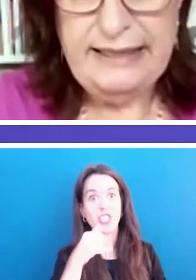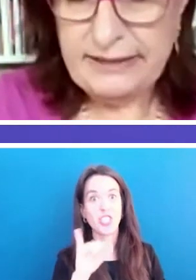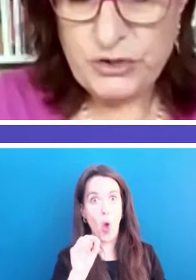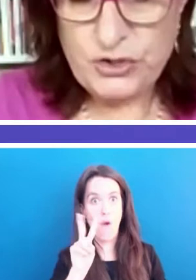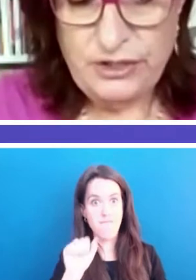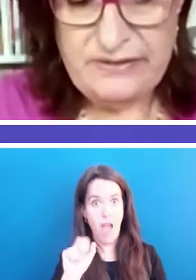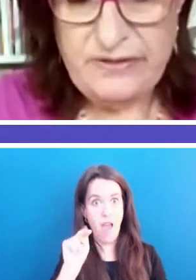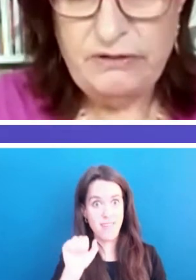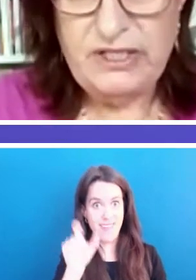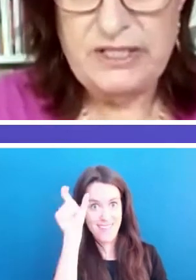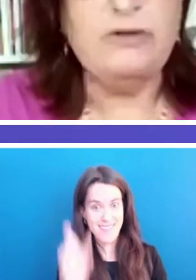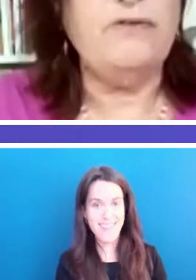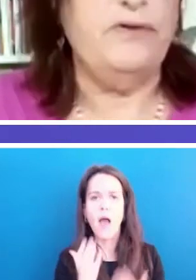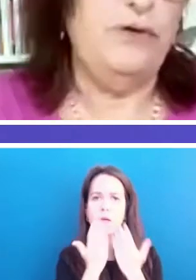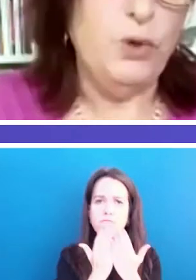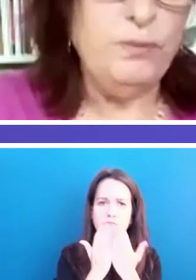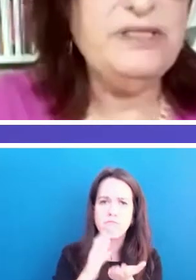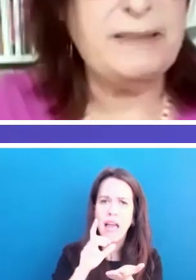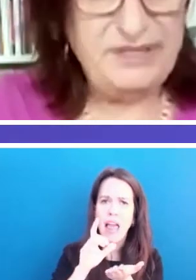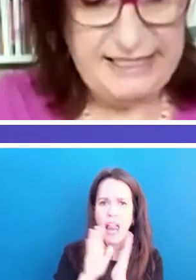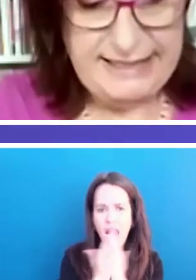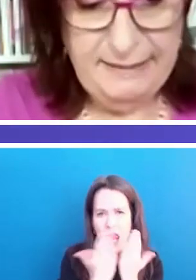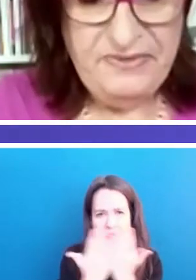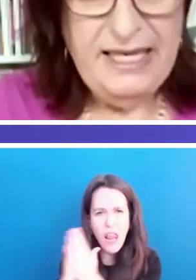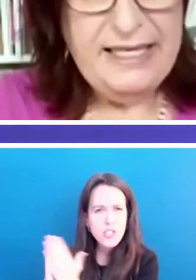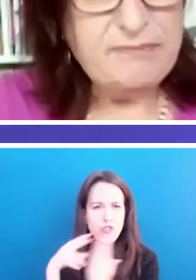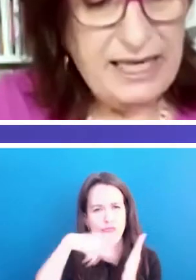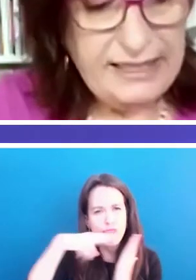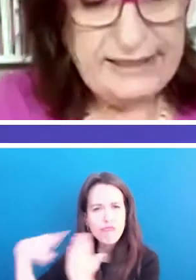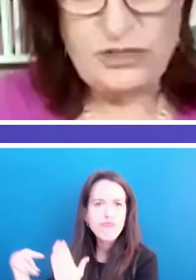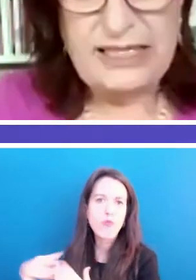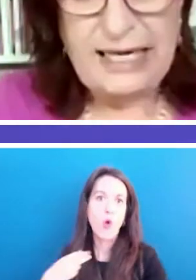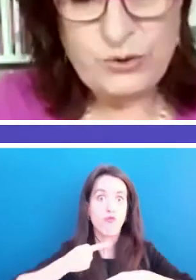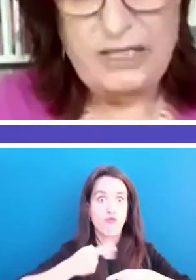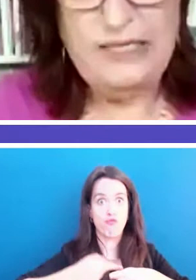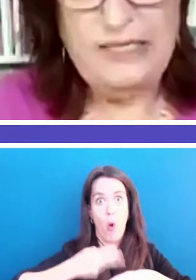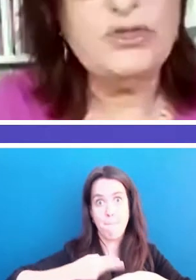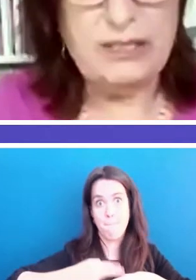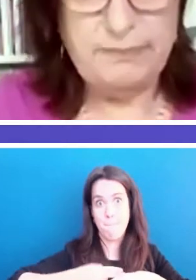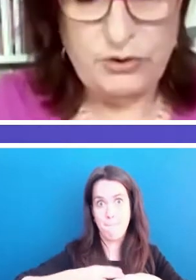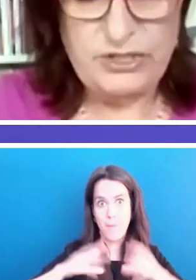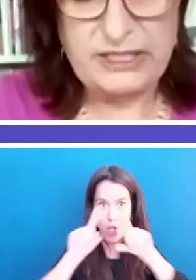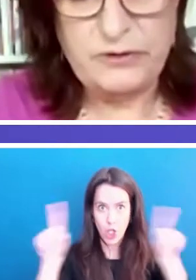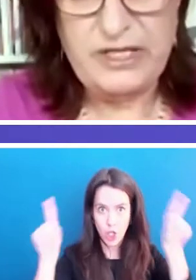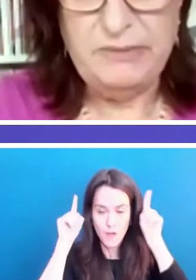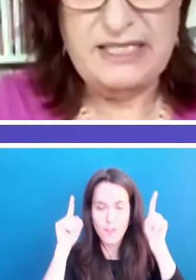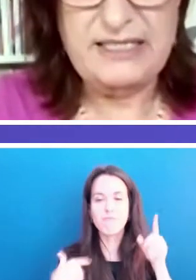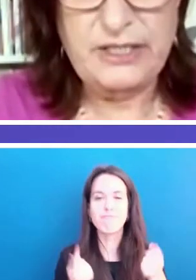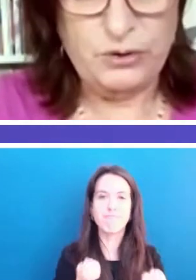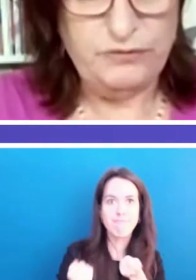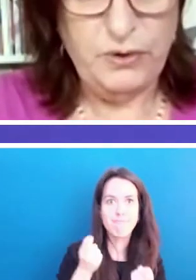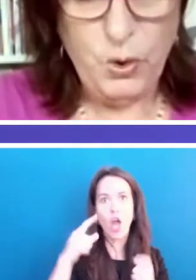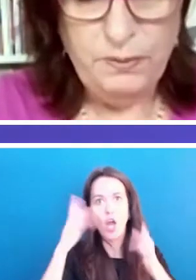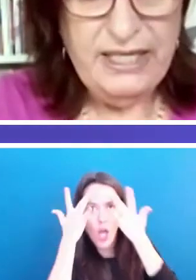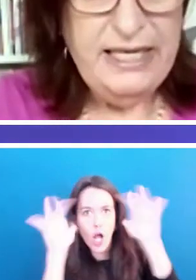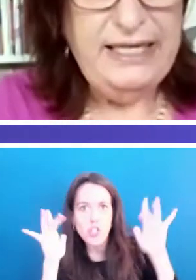وجوفانا بوليزي قد درست الأدب في جامعة روما سابينسا وقد